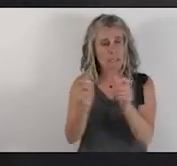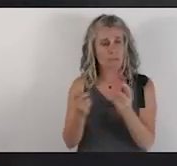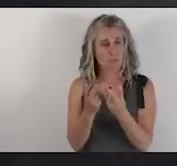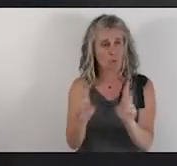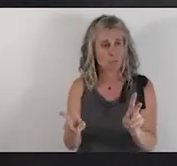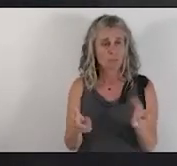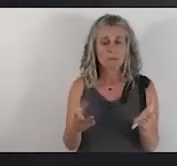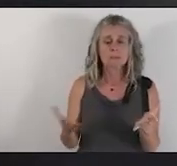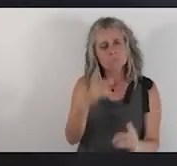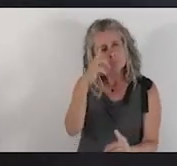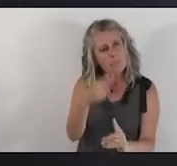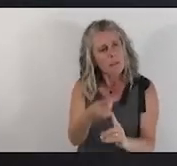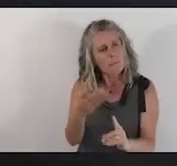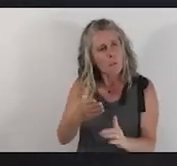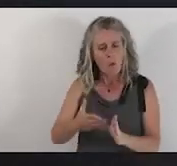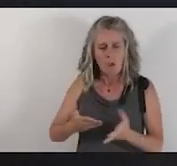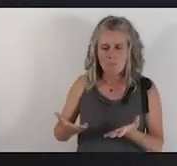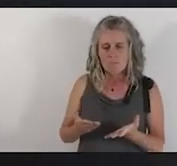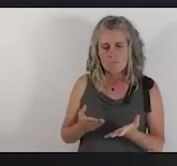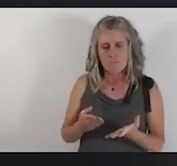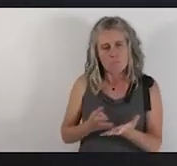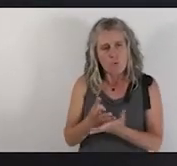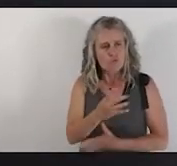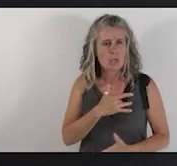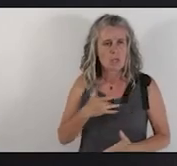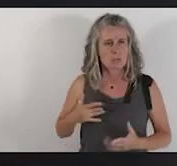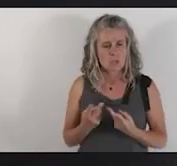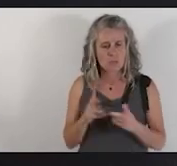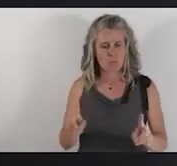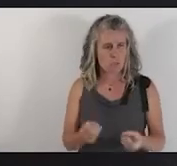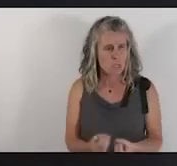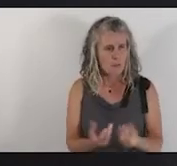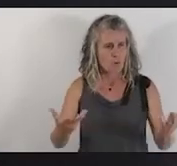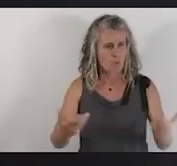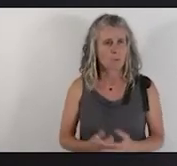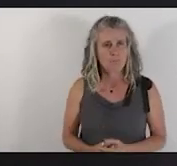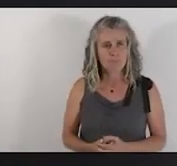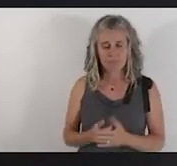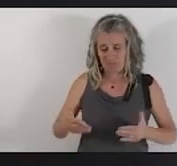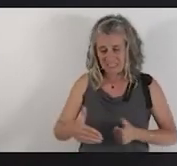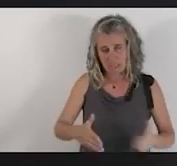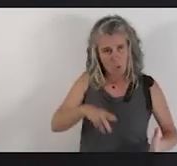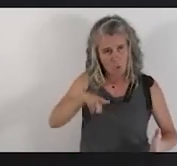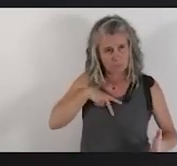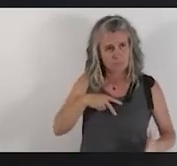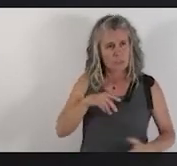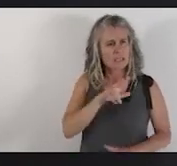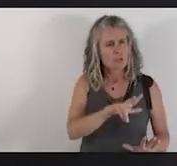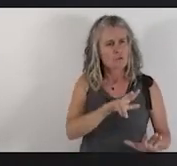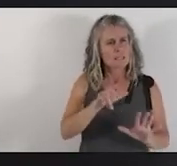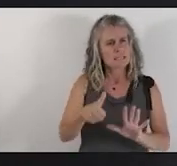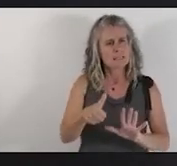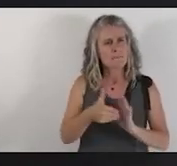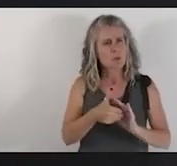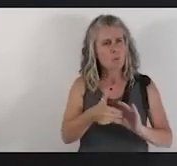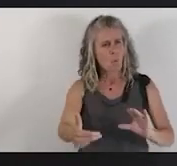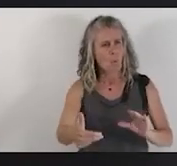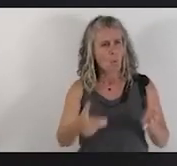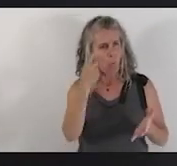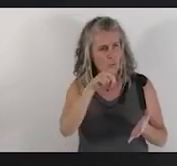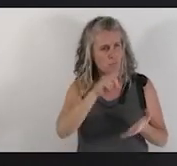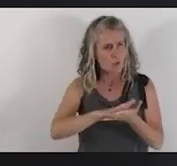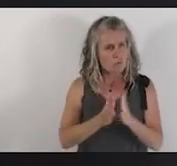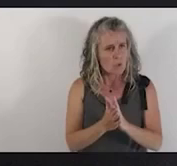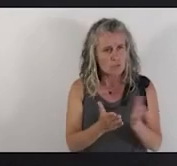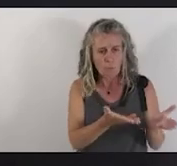des projets de santé publique. Pour notre secteur, c'est un montant total de 86 000 euros qui vont servir à des associations telles